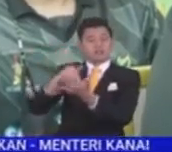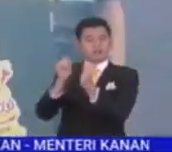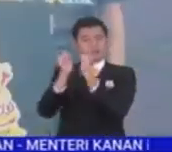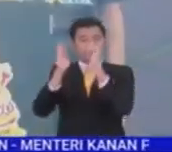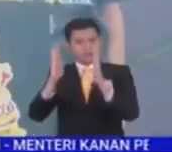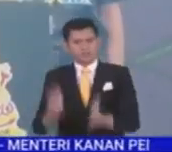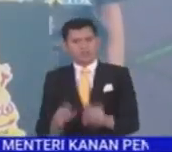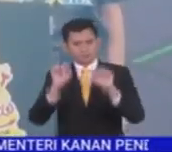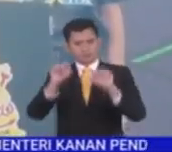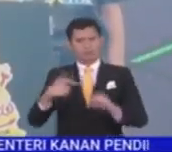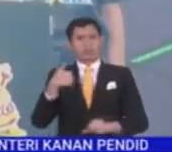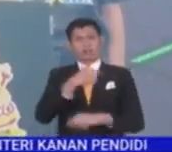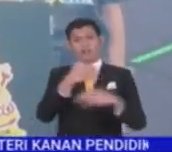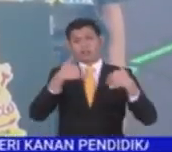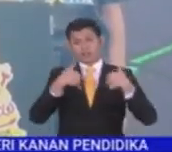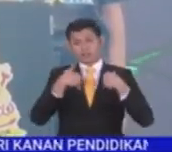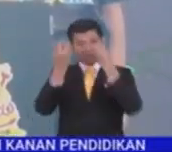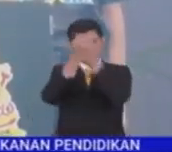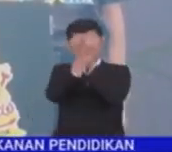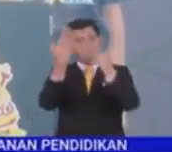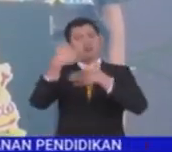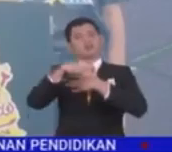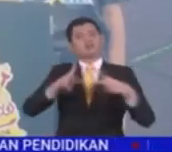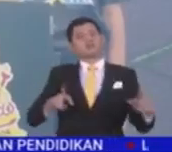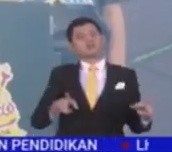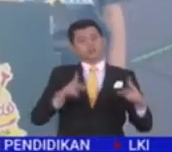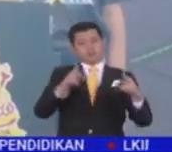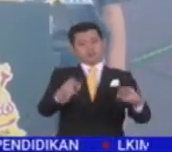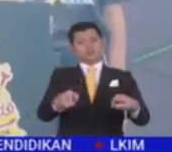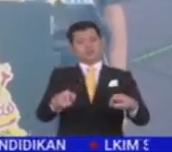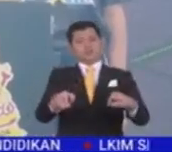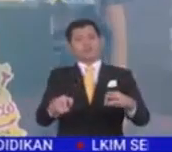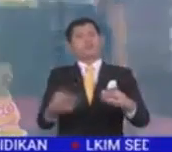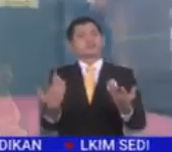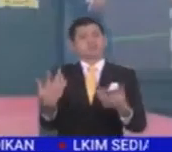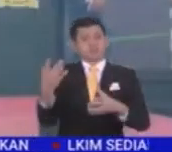hasilkan. Beliau berkata demikian selepas merasmikan berkenaan di Pucung, Selangor.